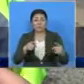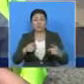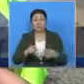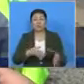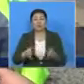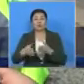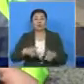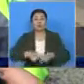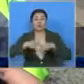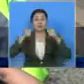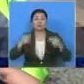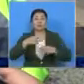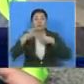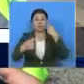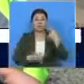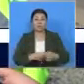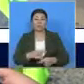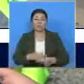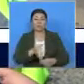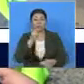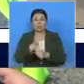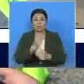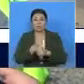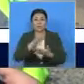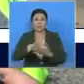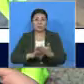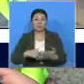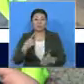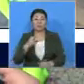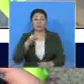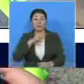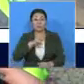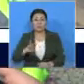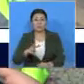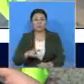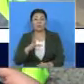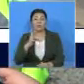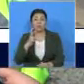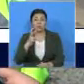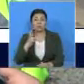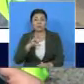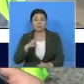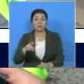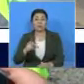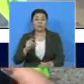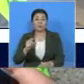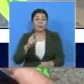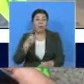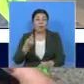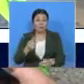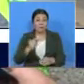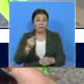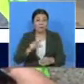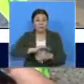өздеріңіз көрдіңіздер. Ары қарай қазір жұмыстар жалғасуда. Ар жағында 1 километр, 300 метр бір слойда асфальт салынып, және асфальт